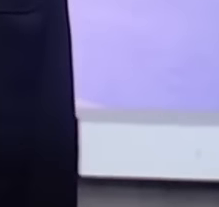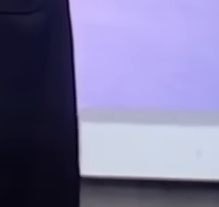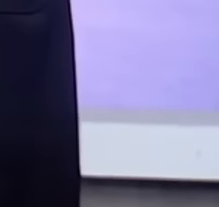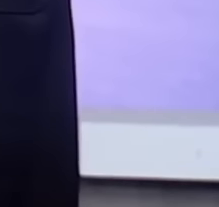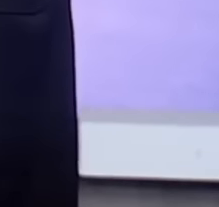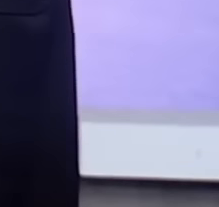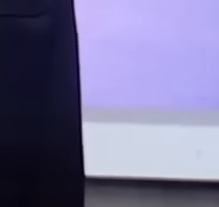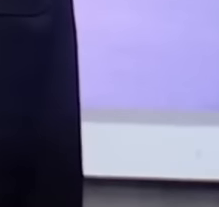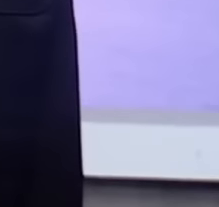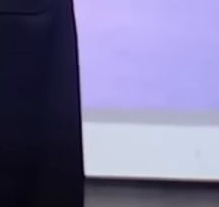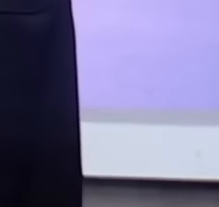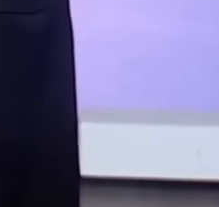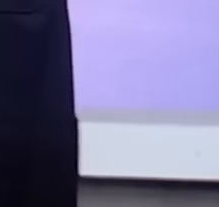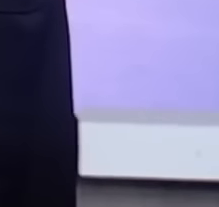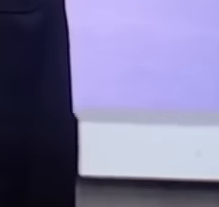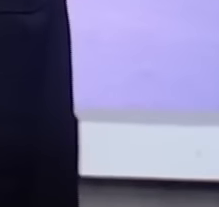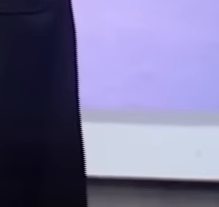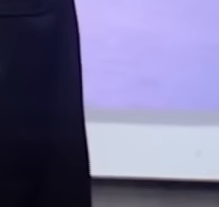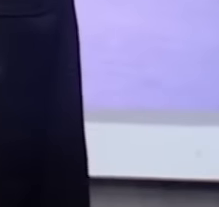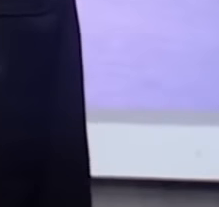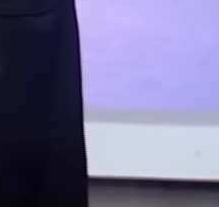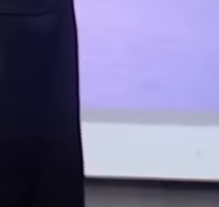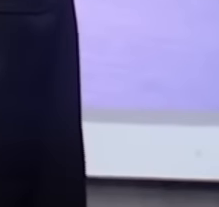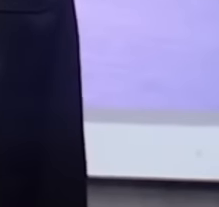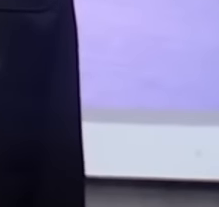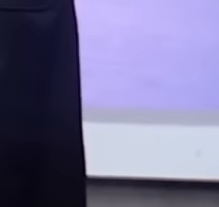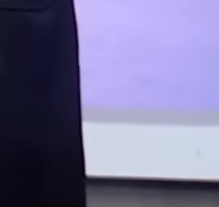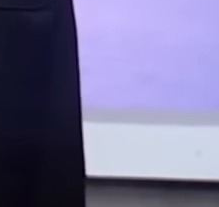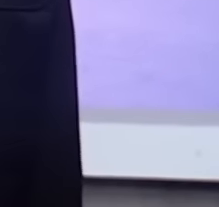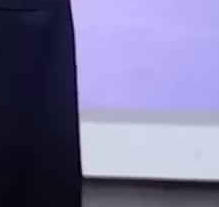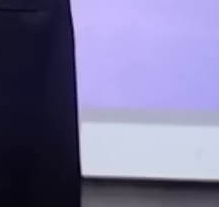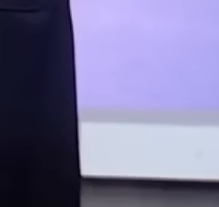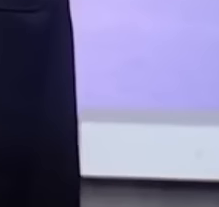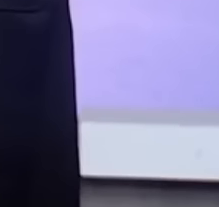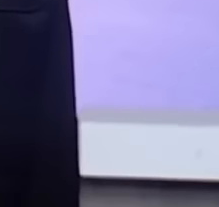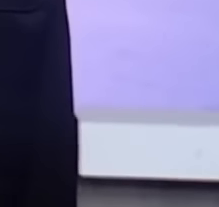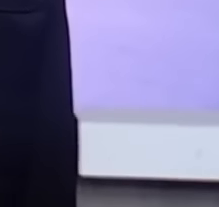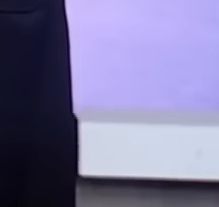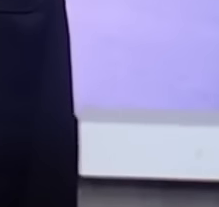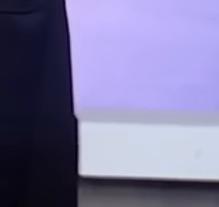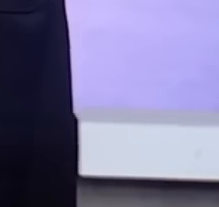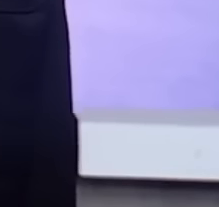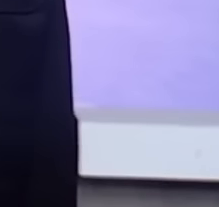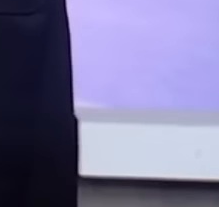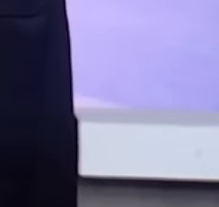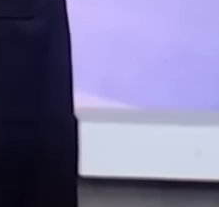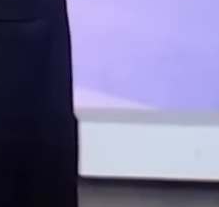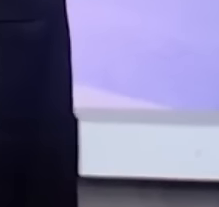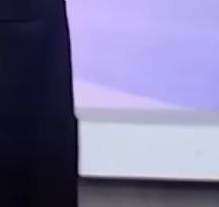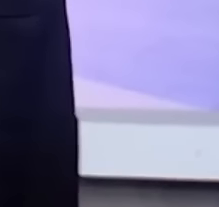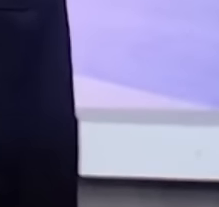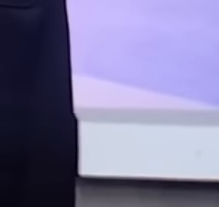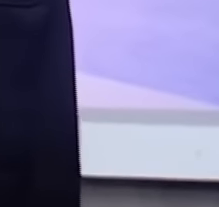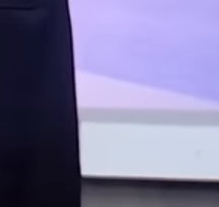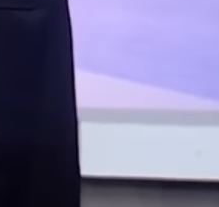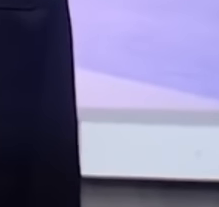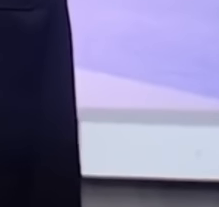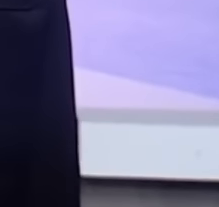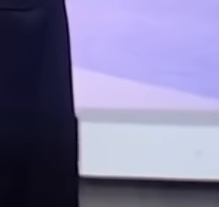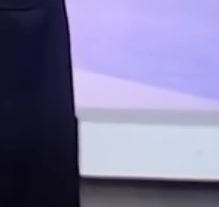Mga kapuso, sama-sama tayong maging saksi. Mag-subscribe sa GMA Integrated News sa YouTube at para sa mga kapuso abroad,